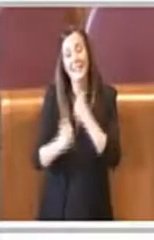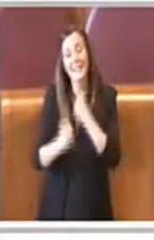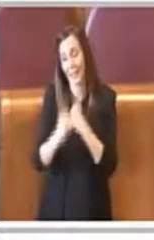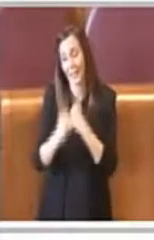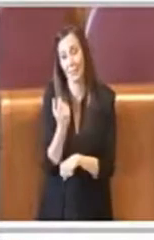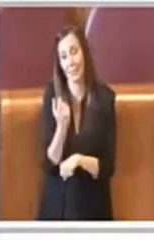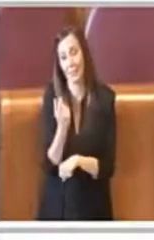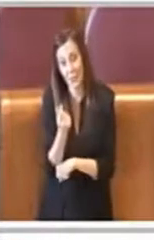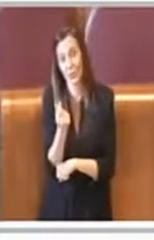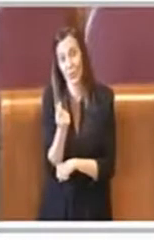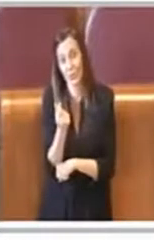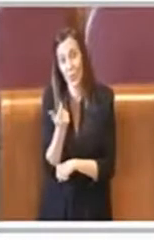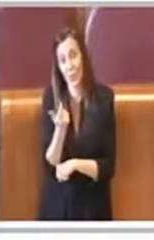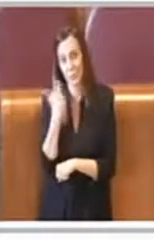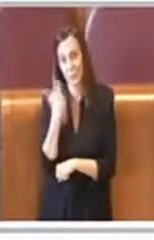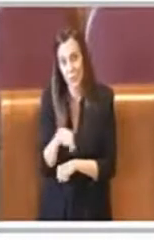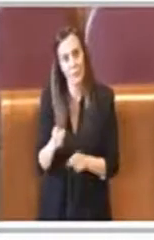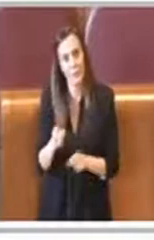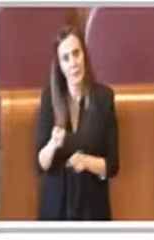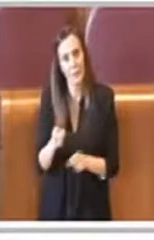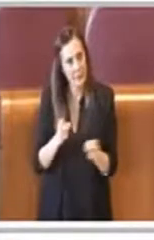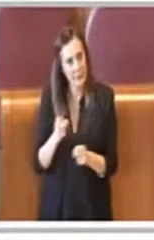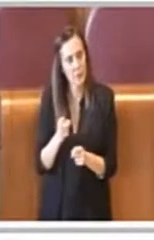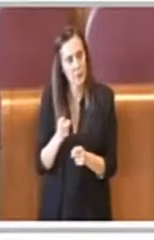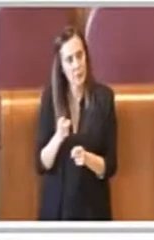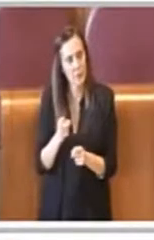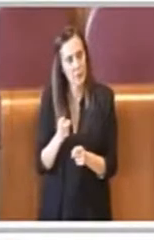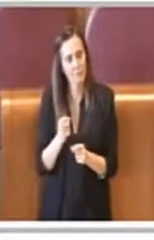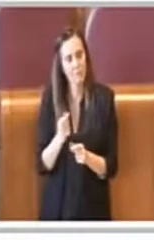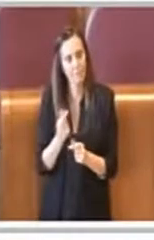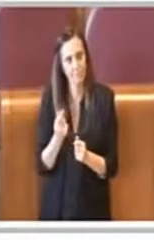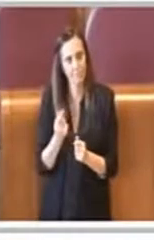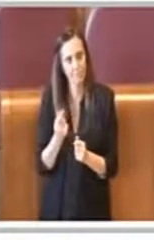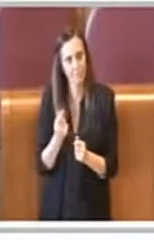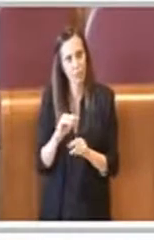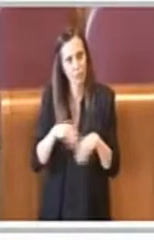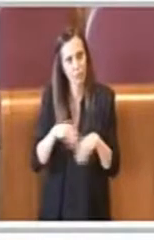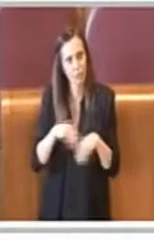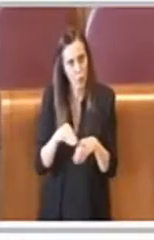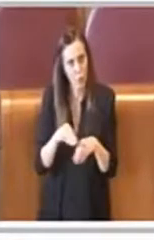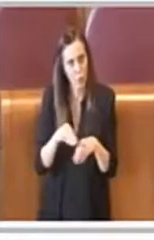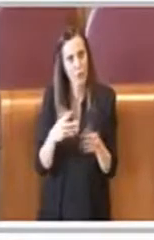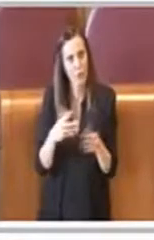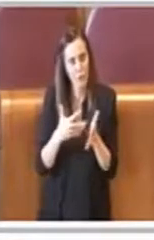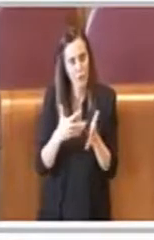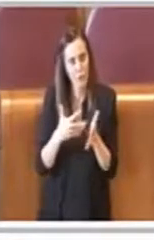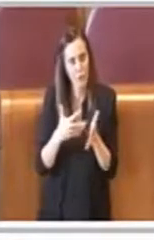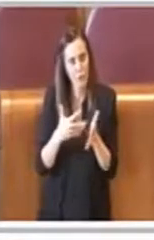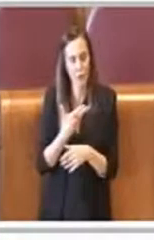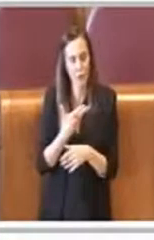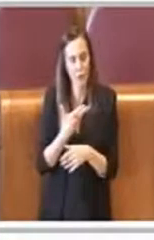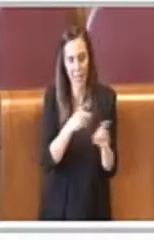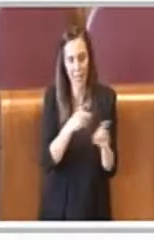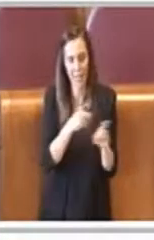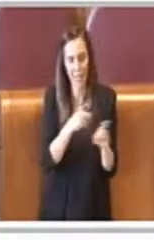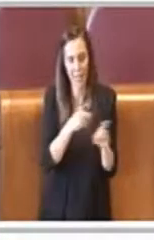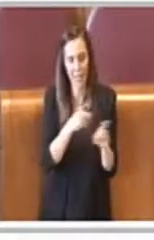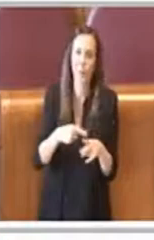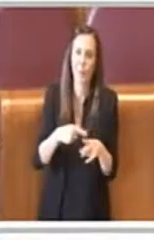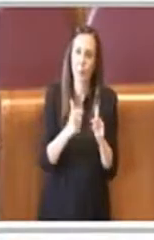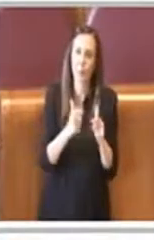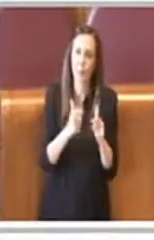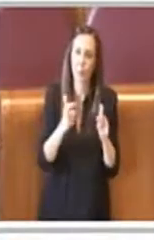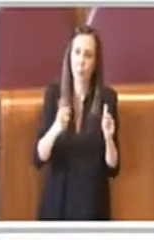questo momento scarseggiano tra le attività produttive. Inoltre, la possibilità di ampliare